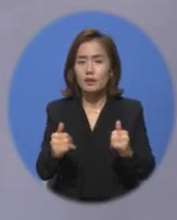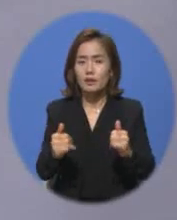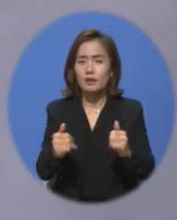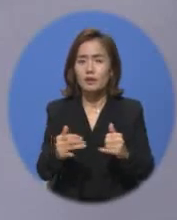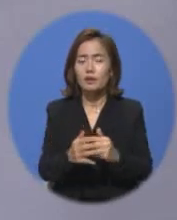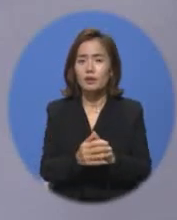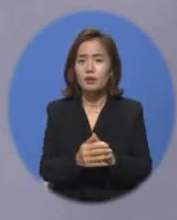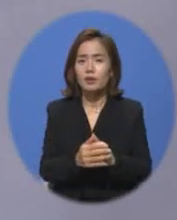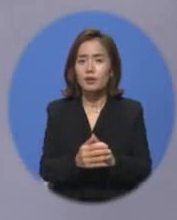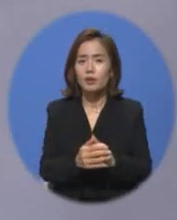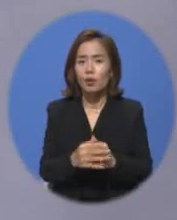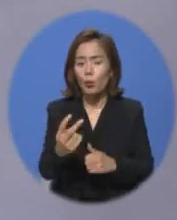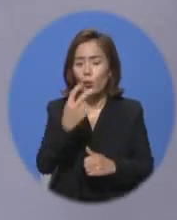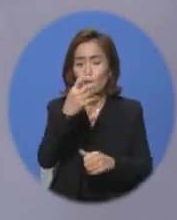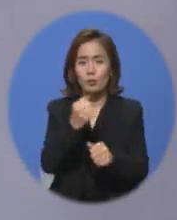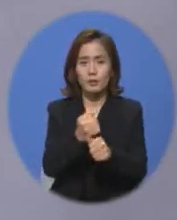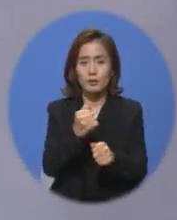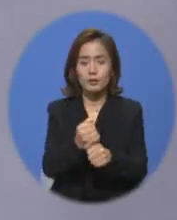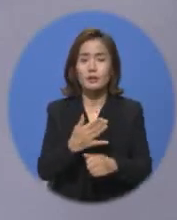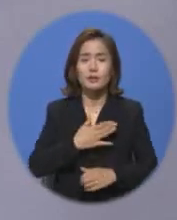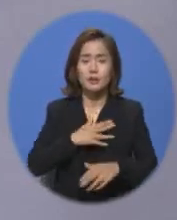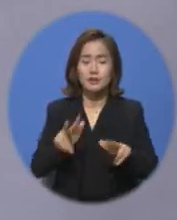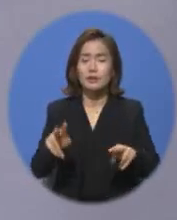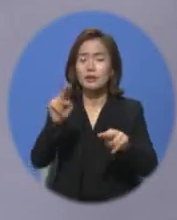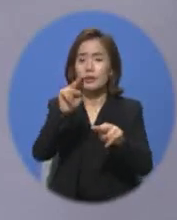반려동물보험을도입하여복지정책을시행하겠습니다.